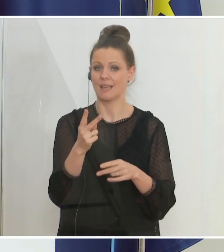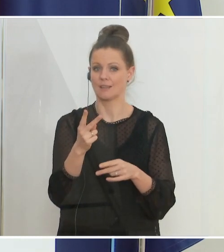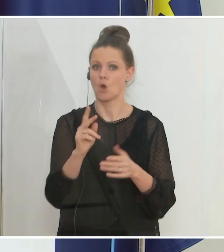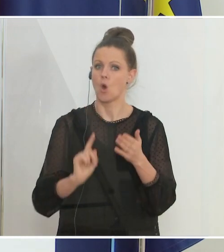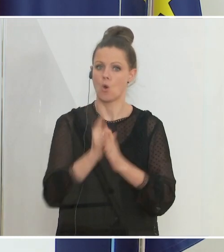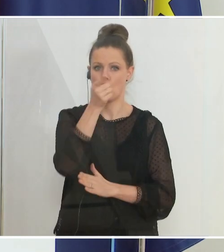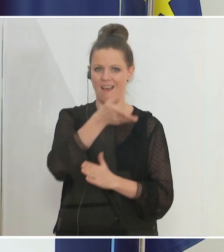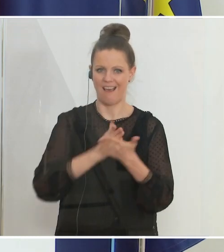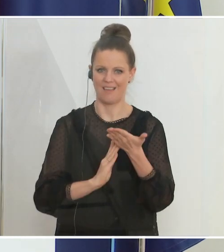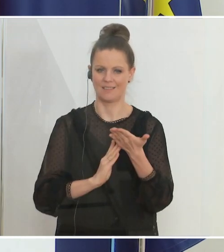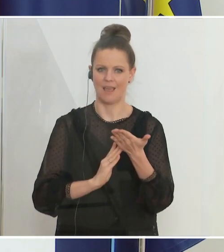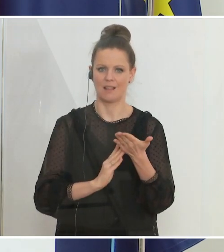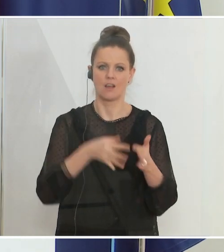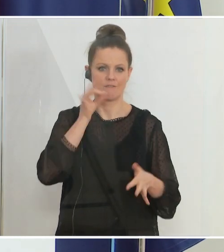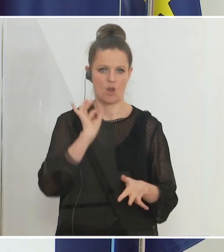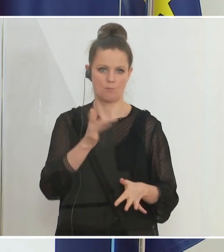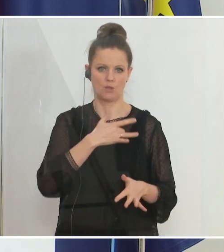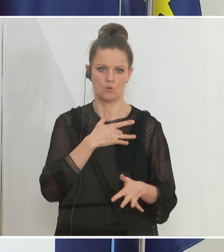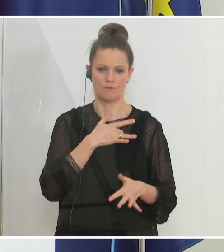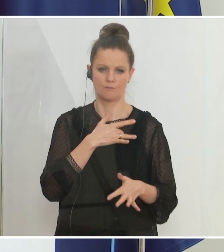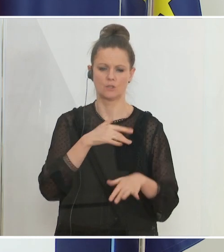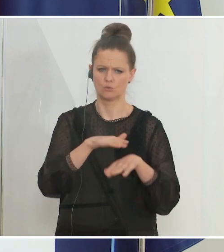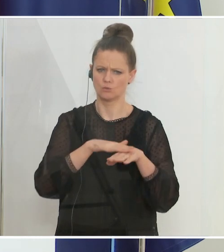der betroffenen Frauen.